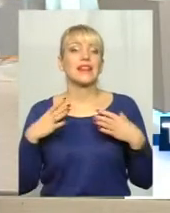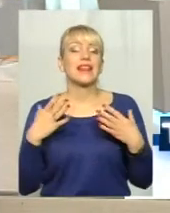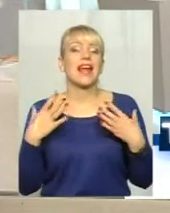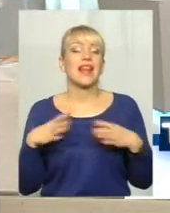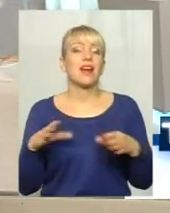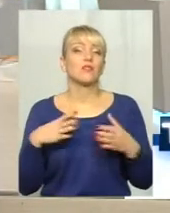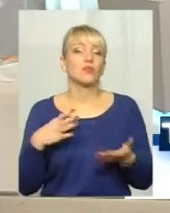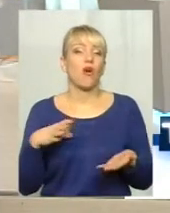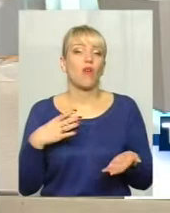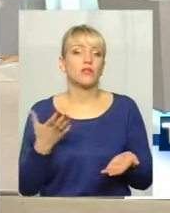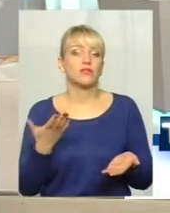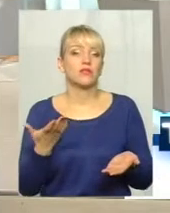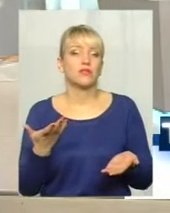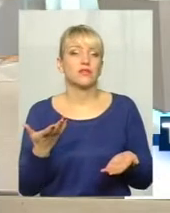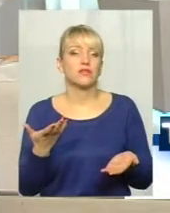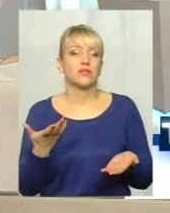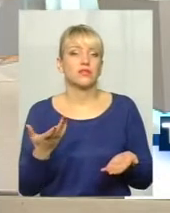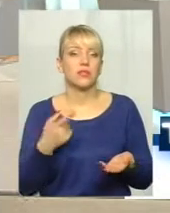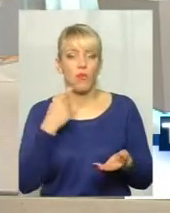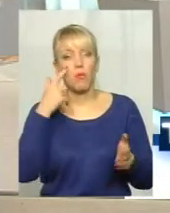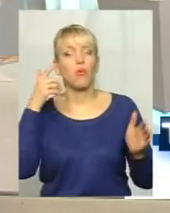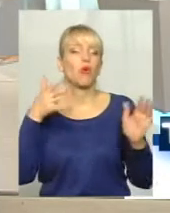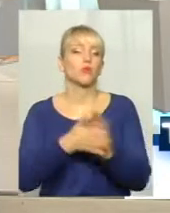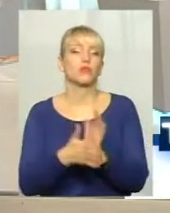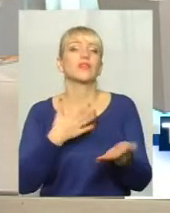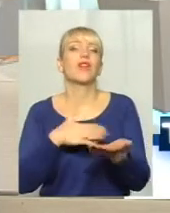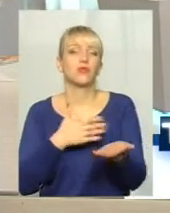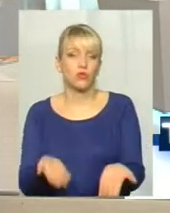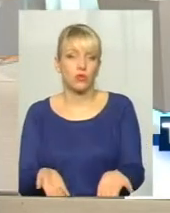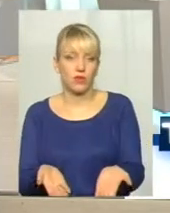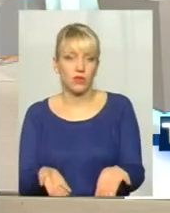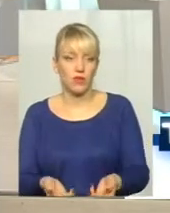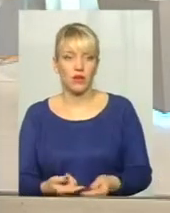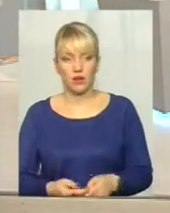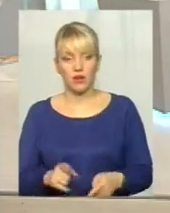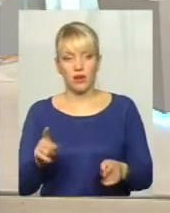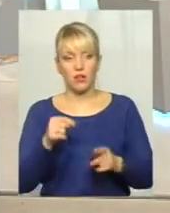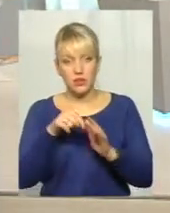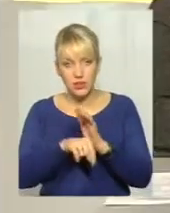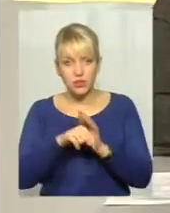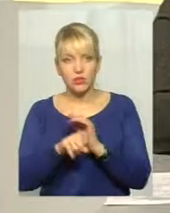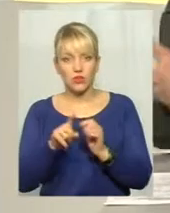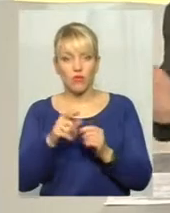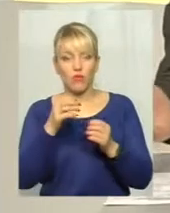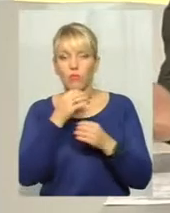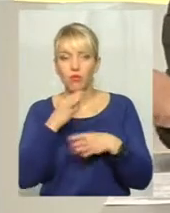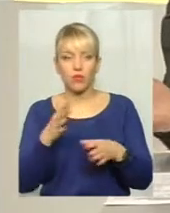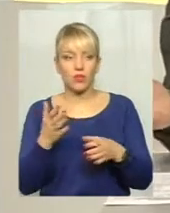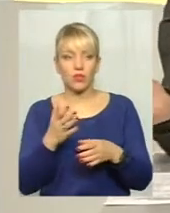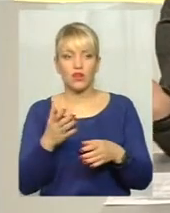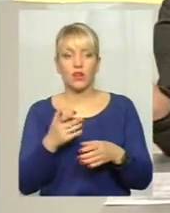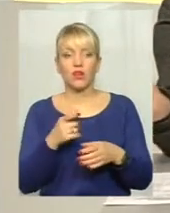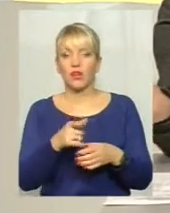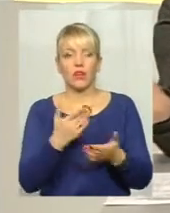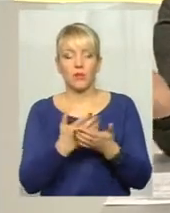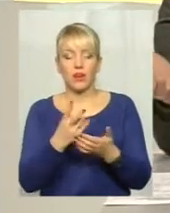буде тоді, чесно для і прозоро, чого тоді, тому тоді що прозоро? Будь-якого замовника є, ну, обґрунтована відповідь. Ну, вийшов тільки цей,